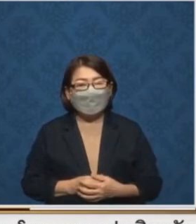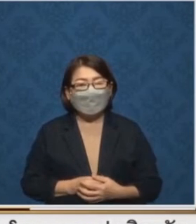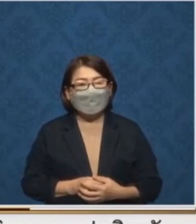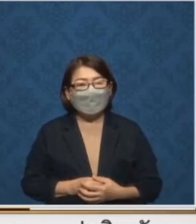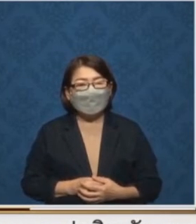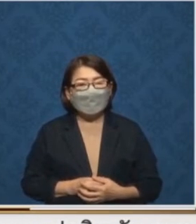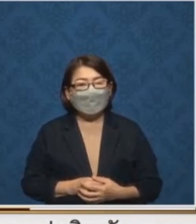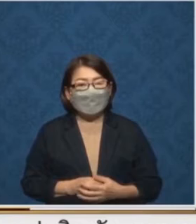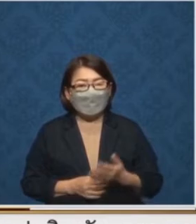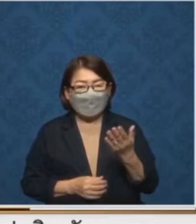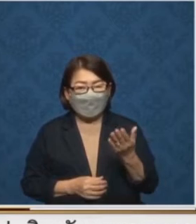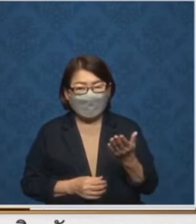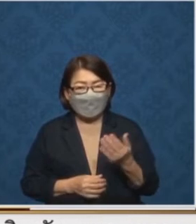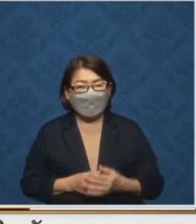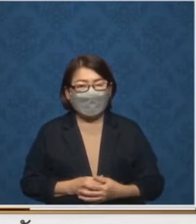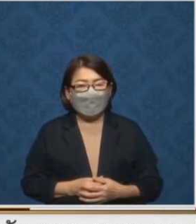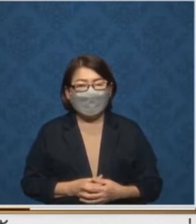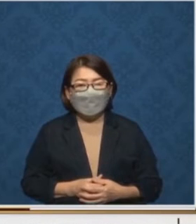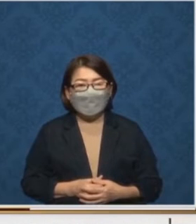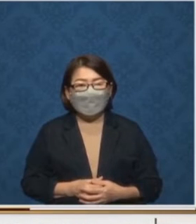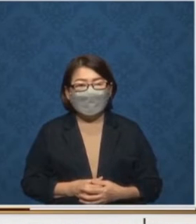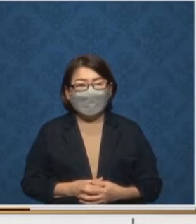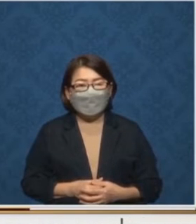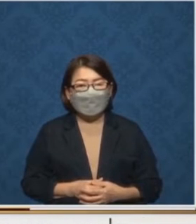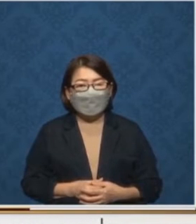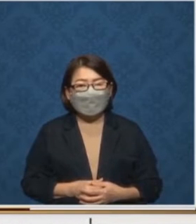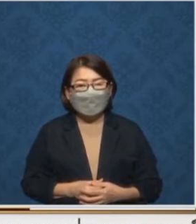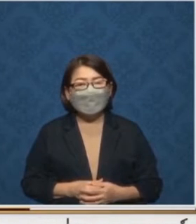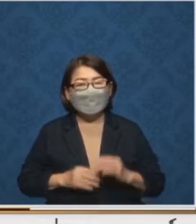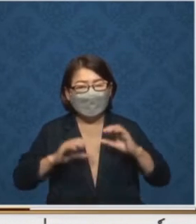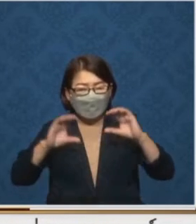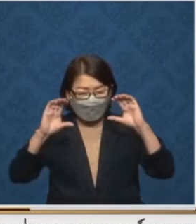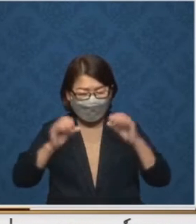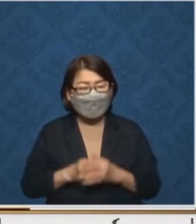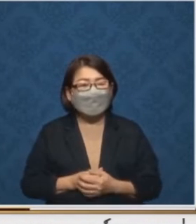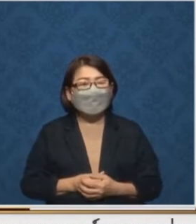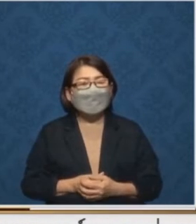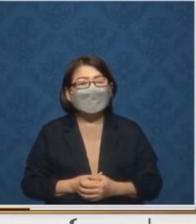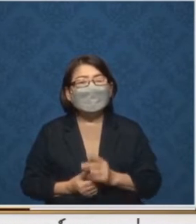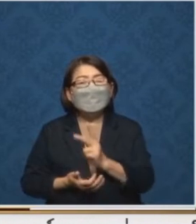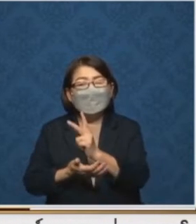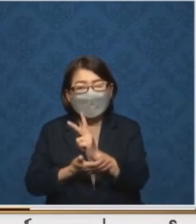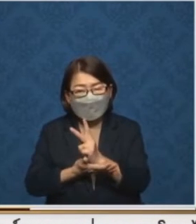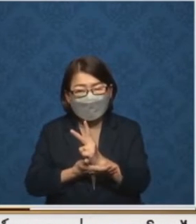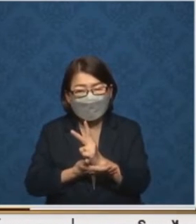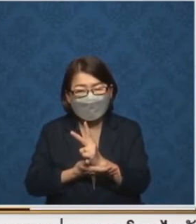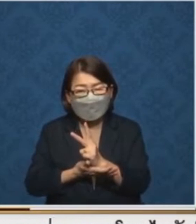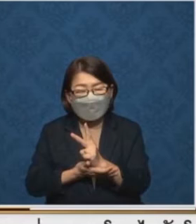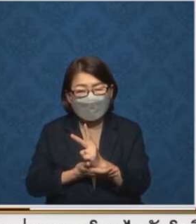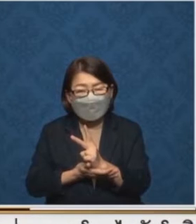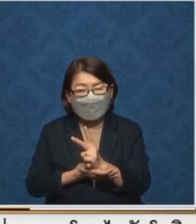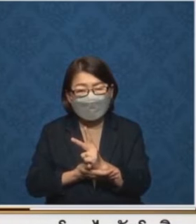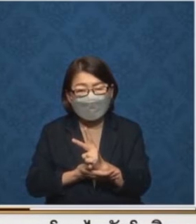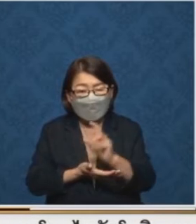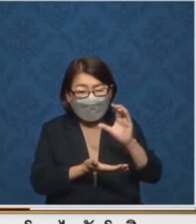ขอกู้ในสภาพนี้ 1 ล้านล้านบาทพอมาปี